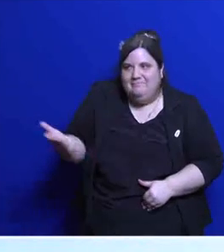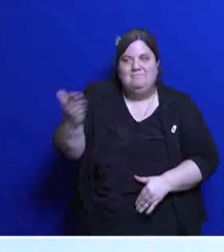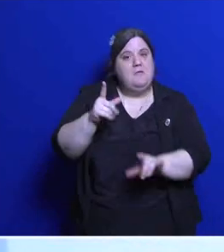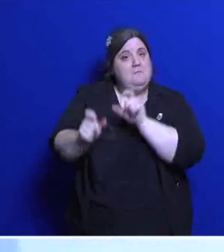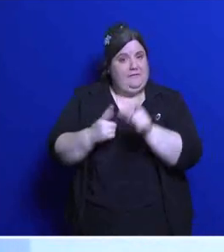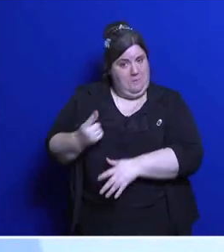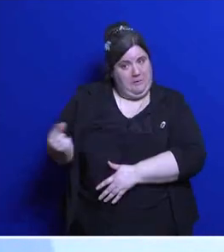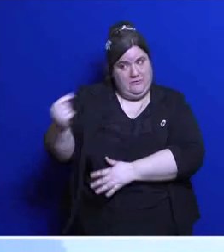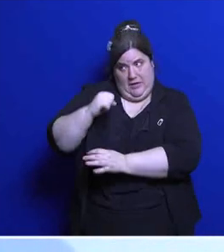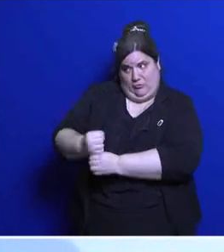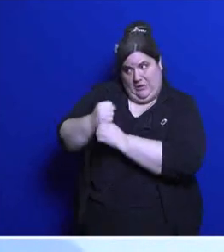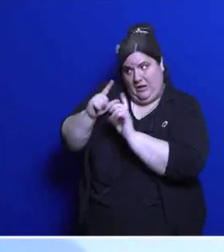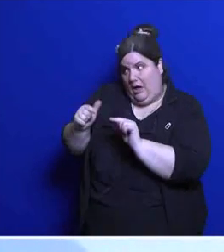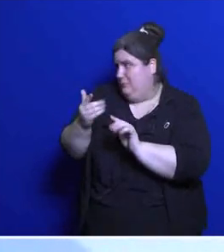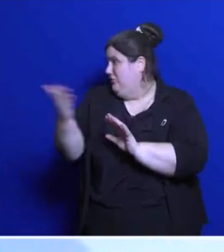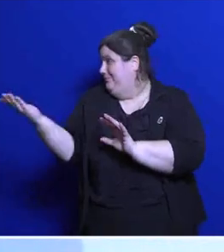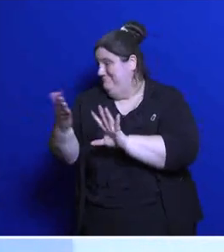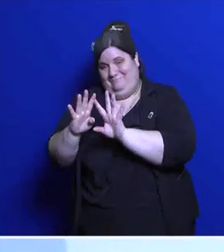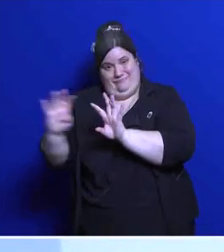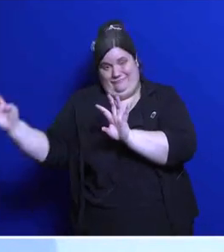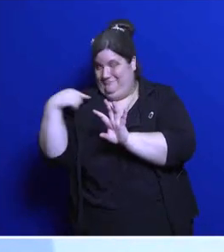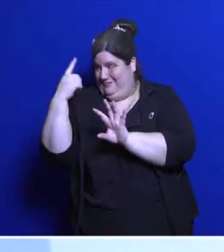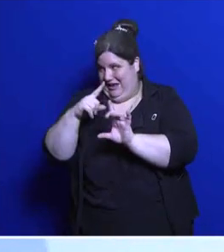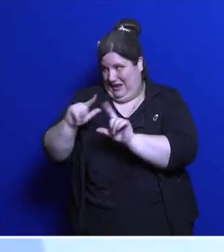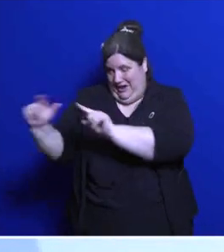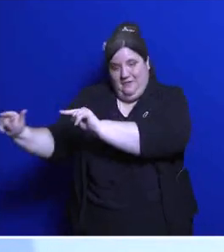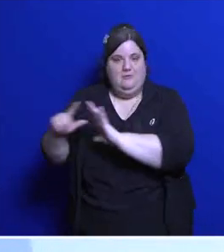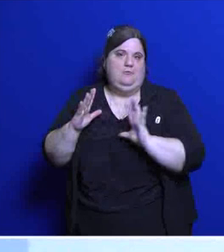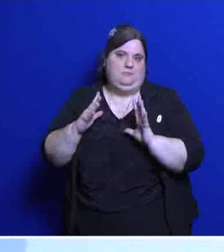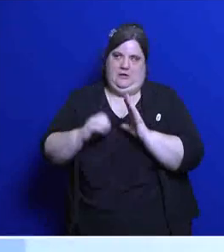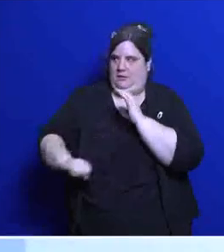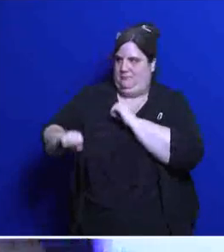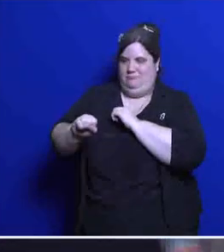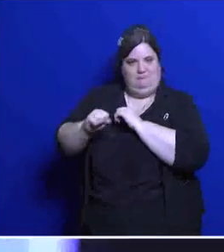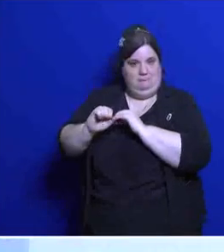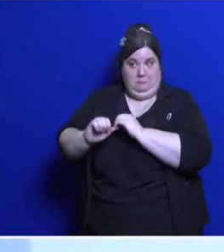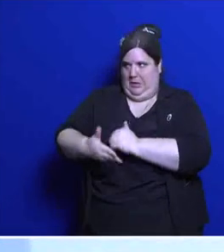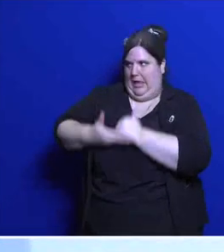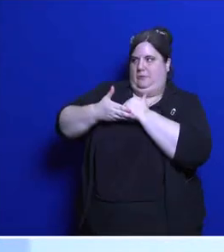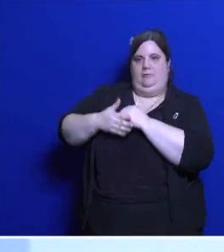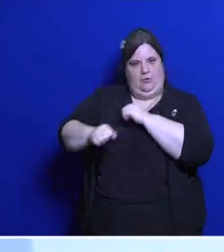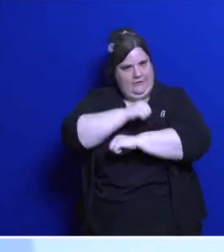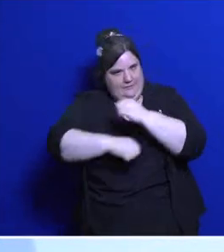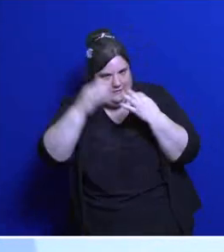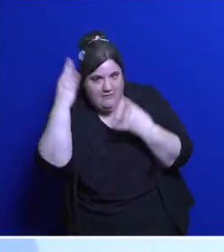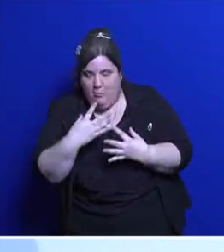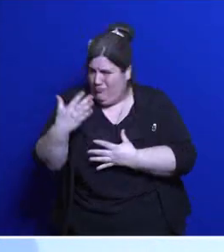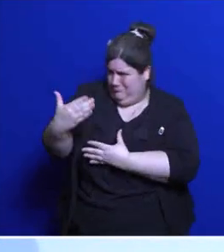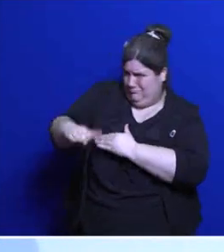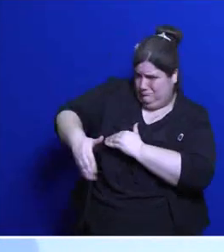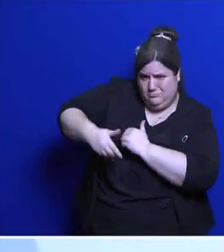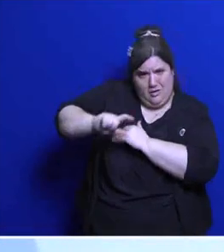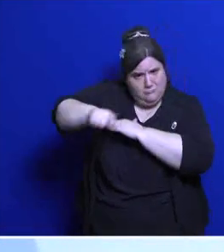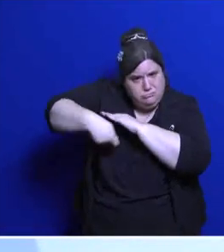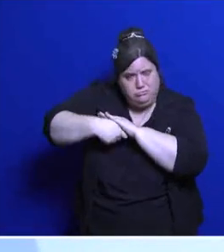nous soutiennent, que vous voyez ici, et qui nous permettent de tenir cet événement dans un délai court et avec beaucoup d'ambition, comme